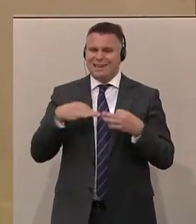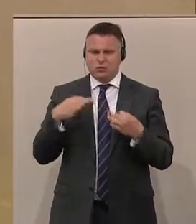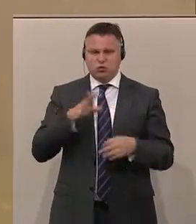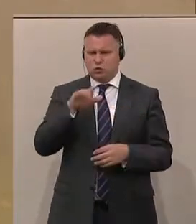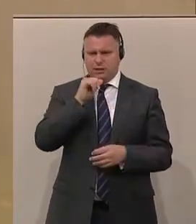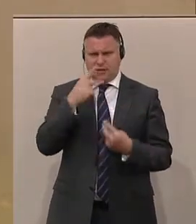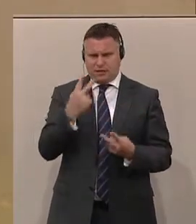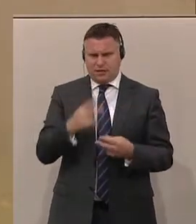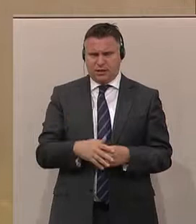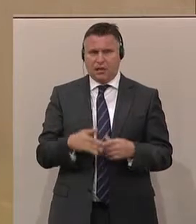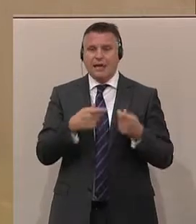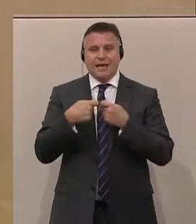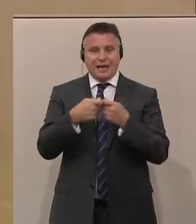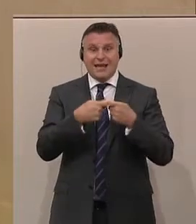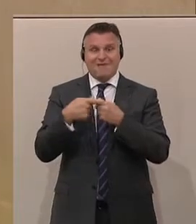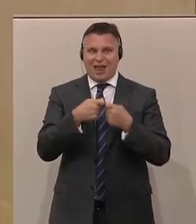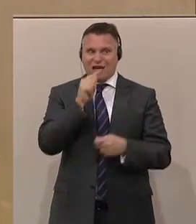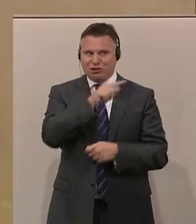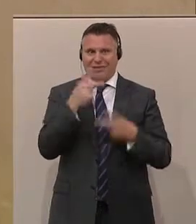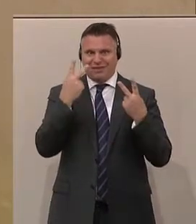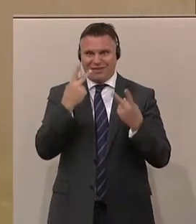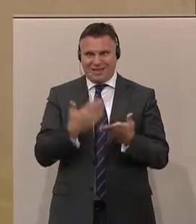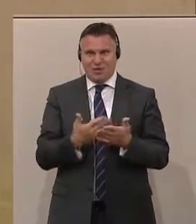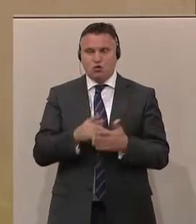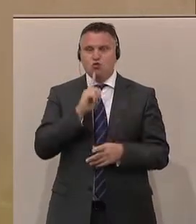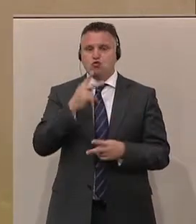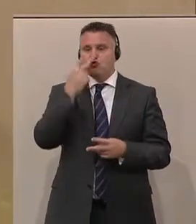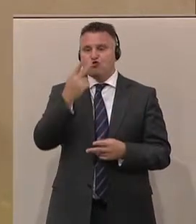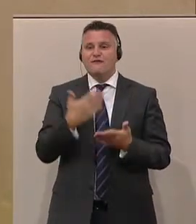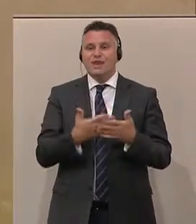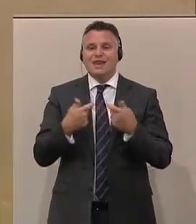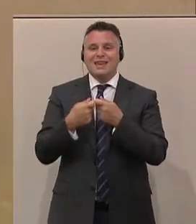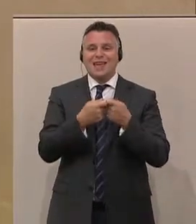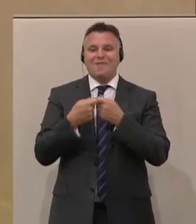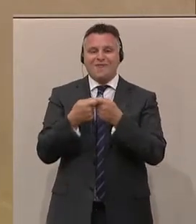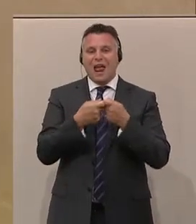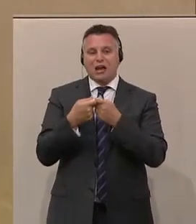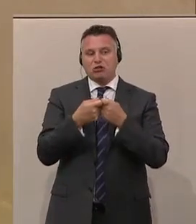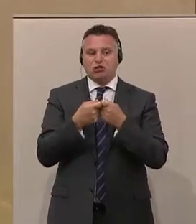die Gesundheit der Gewerkschaft. Genau um das geht es.